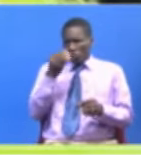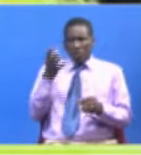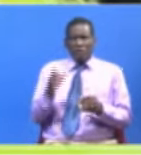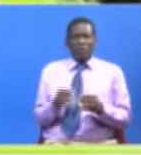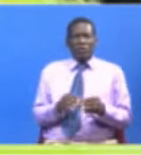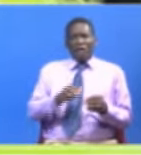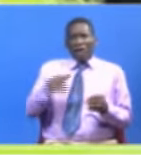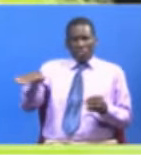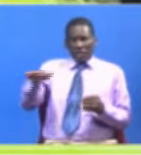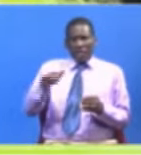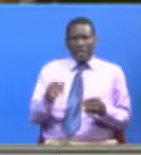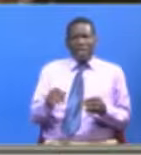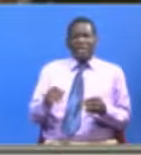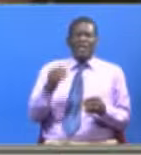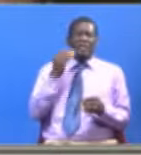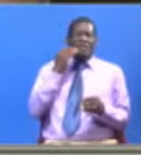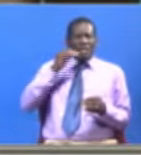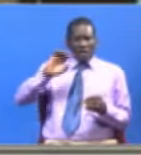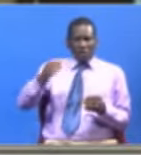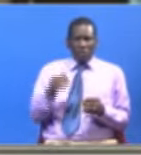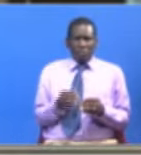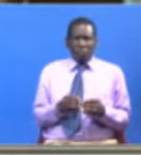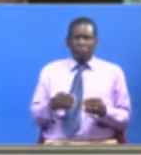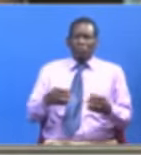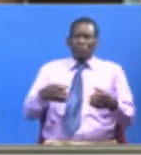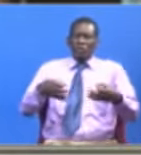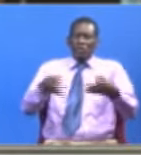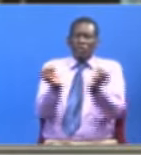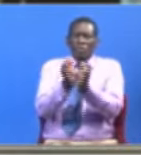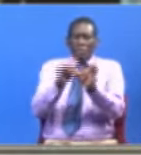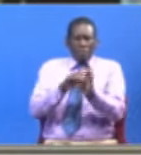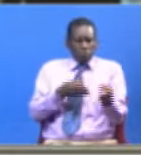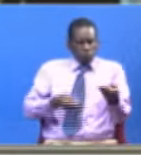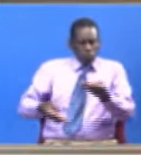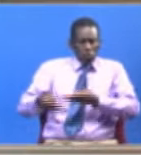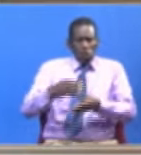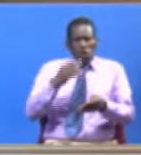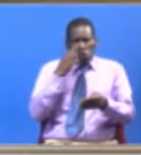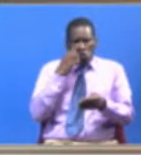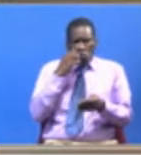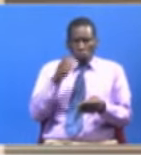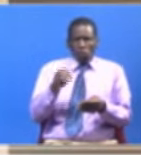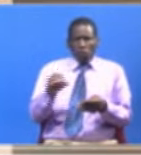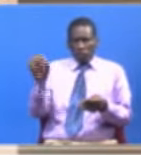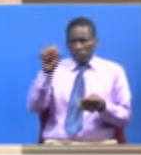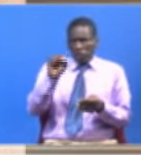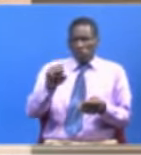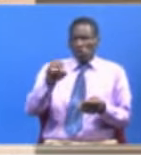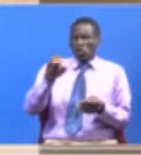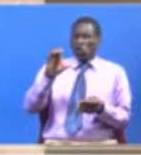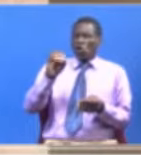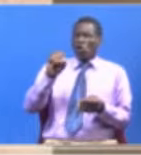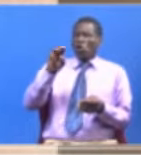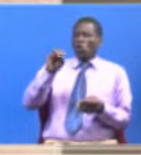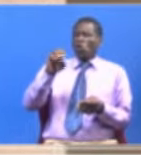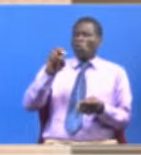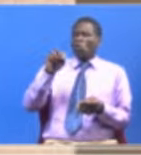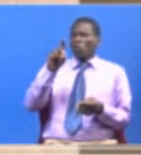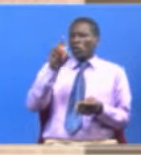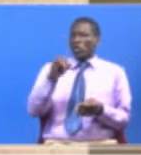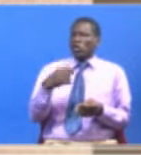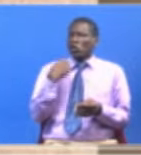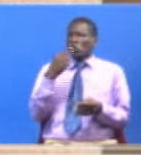Kwingineko katika kaunti ya Siaya, jamaa na marafiki walitangamana nyumbani kwa sajini Cliff Omondi ambaye pia